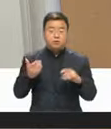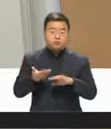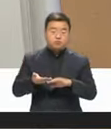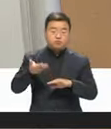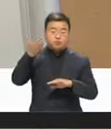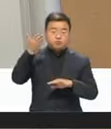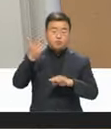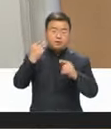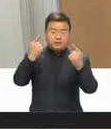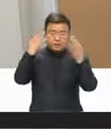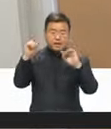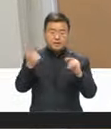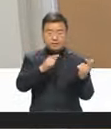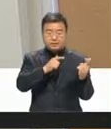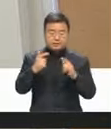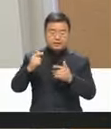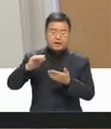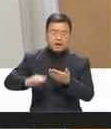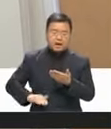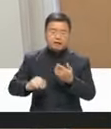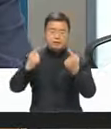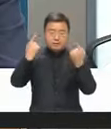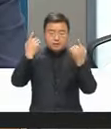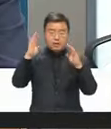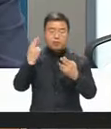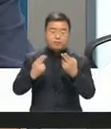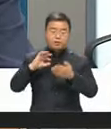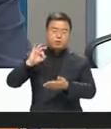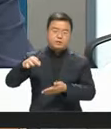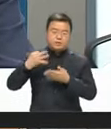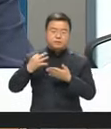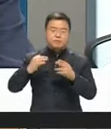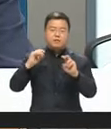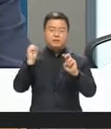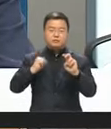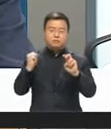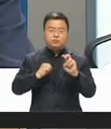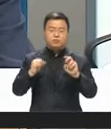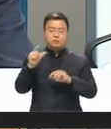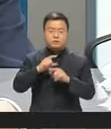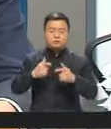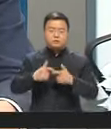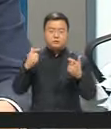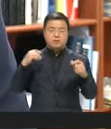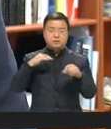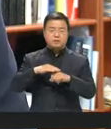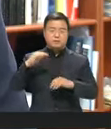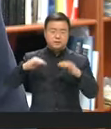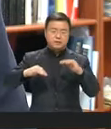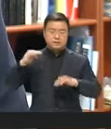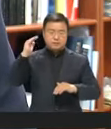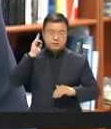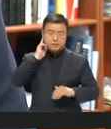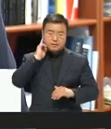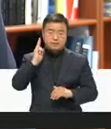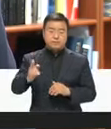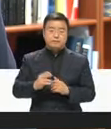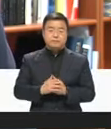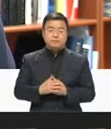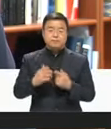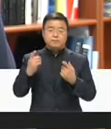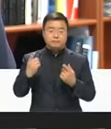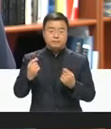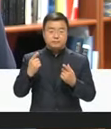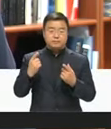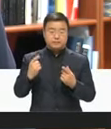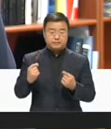하위권 대학 졸업자보다 임금을 20% 이상 더 받는 등 사회적 양극화가 심해졌습니다. 이런 불평등